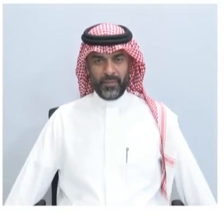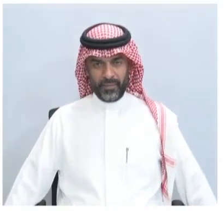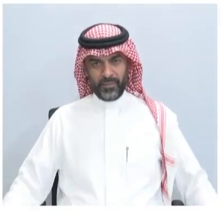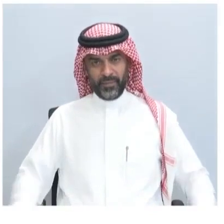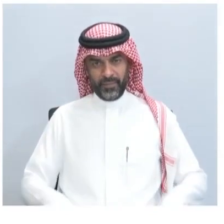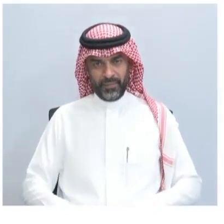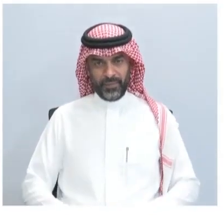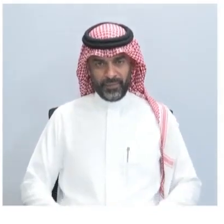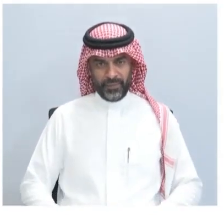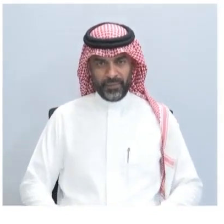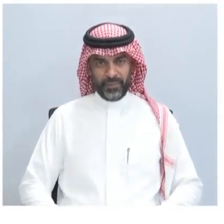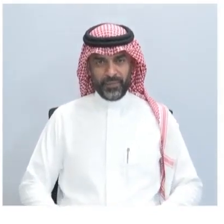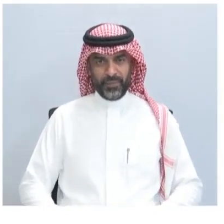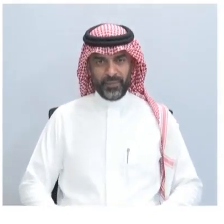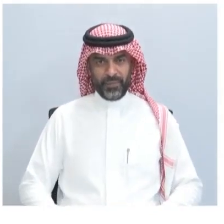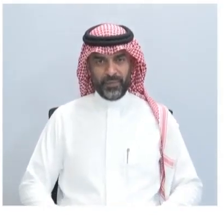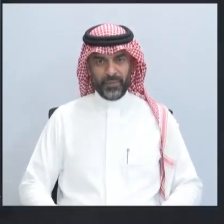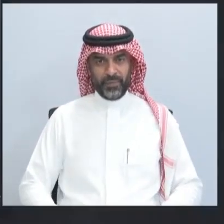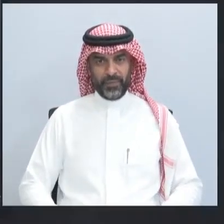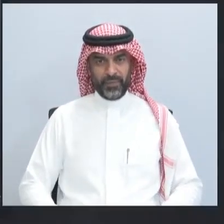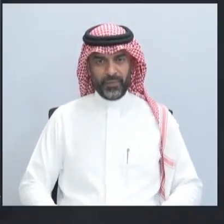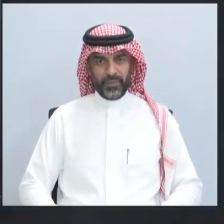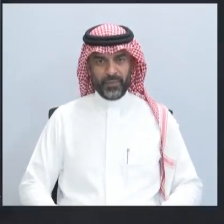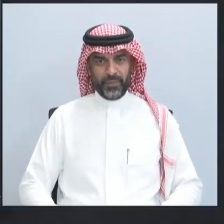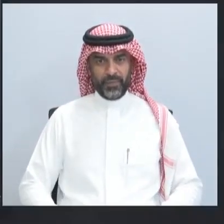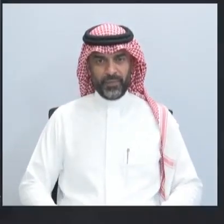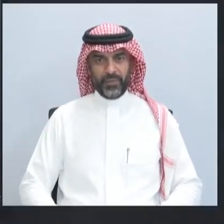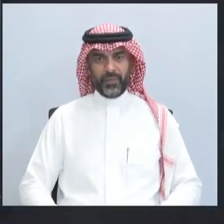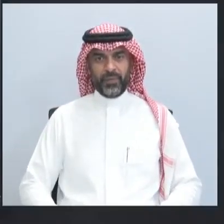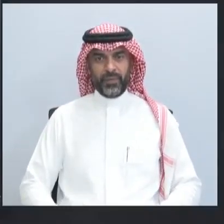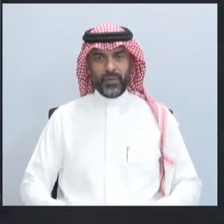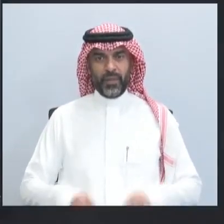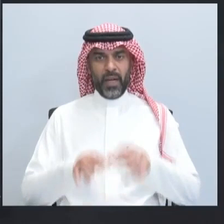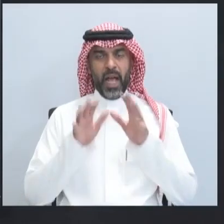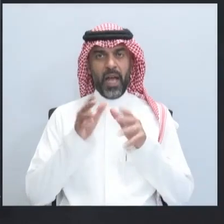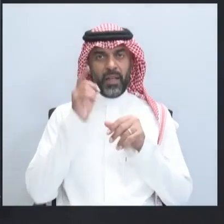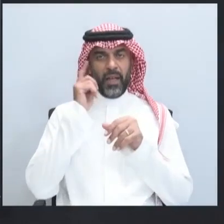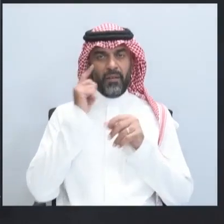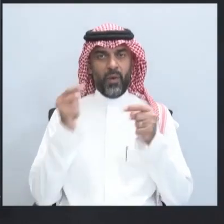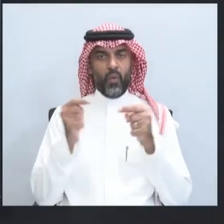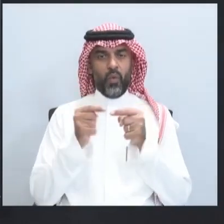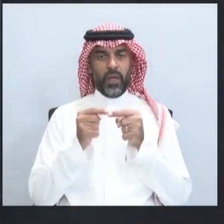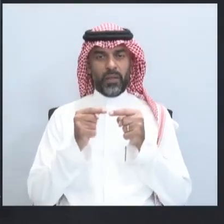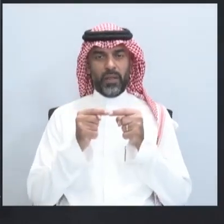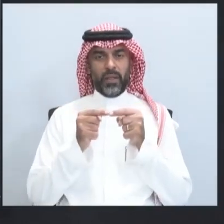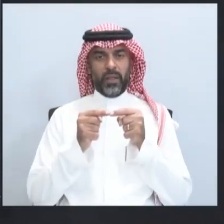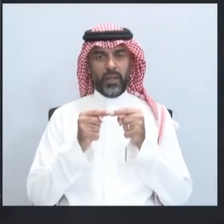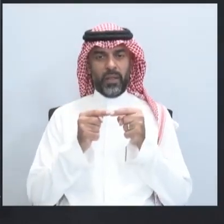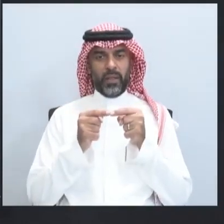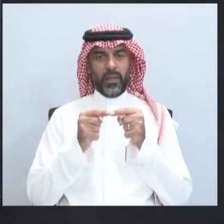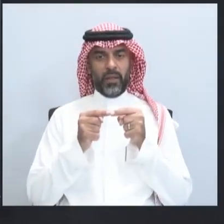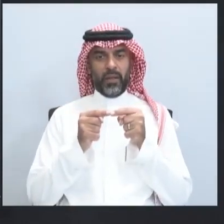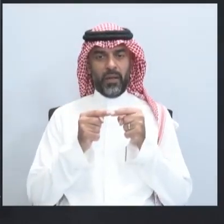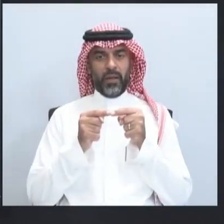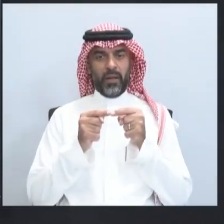تعرفنا كذلك على وصل من الموصوله او الاستفهاميه بمجموعه من الحروف اي حروف